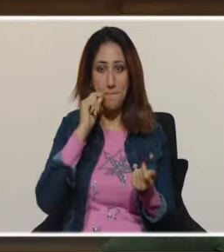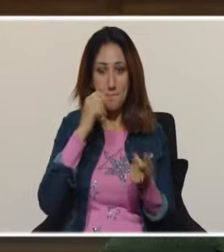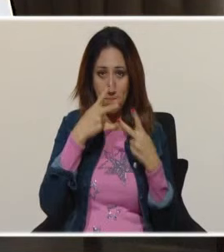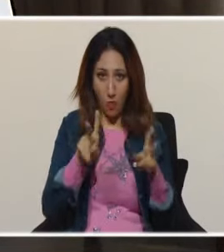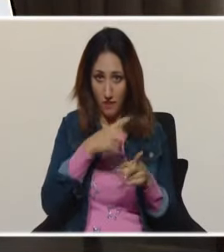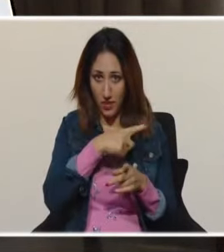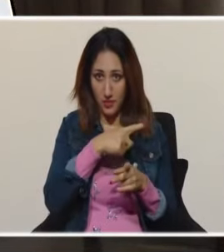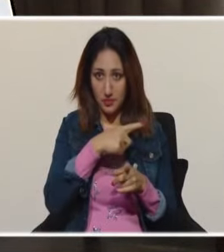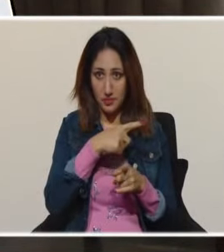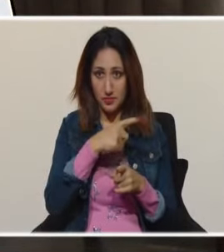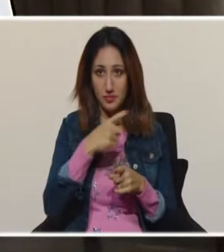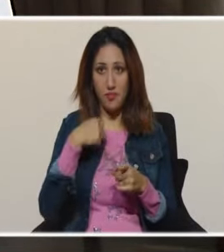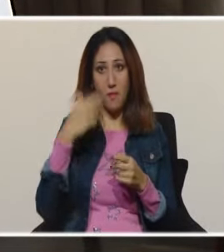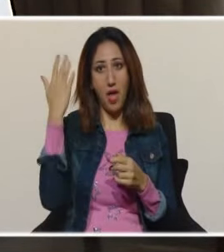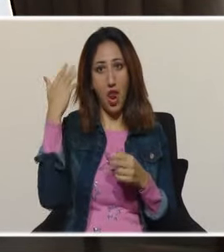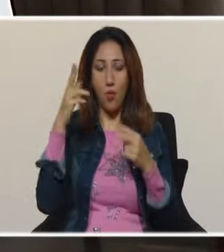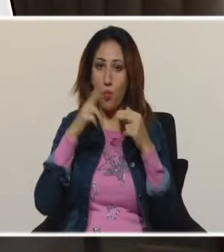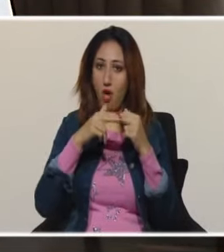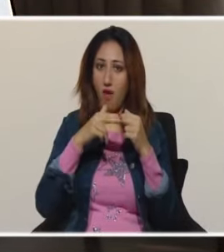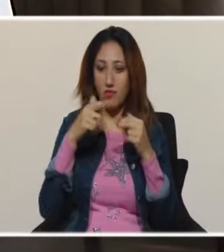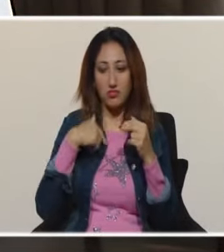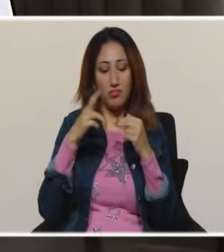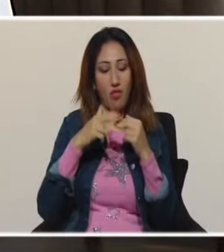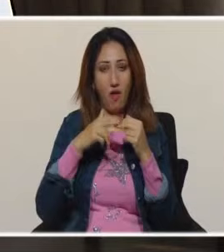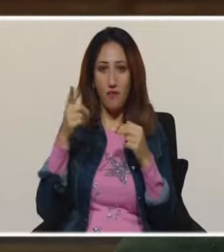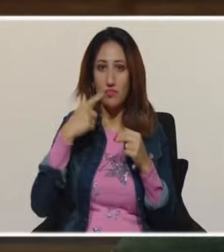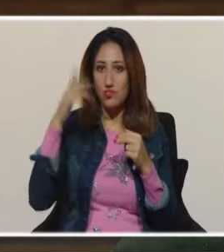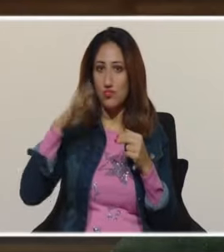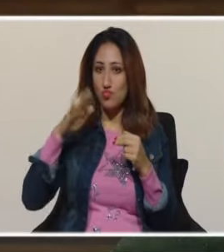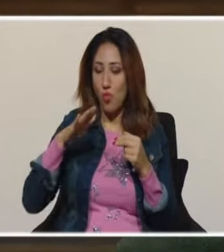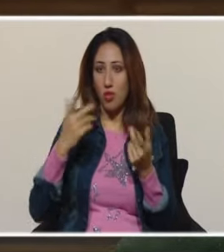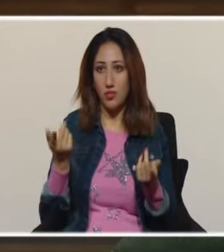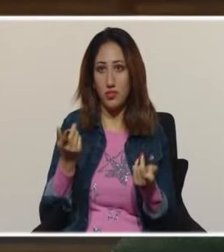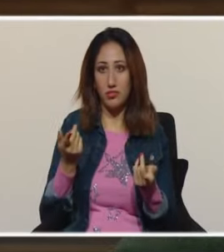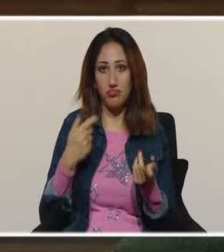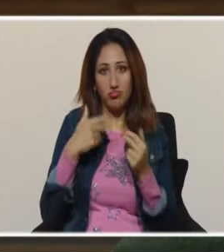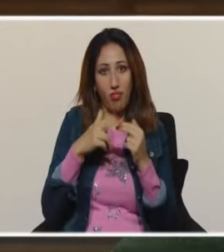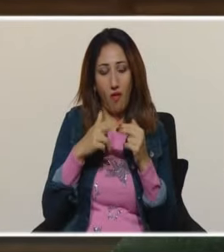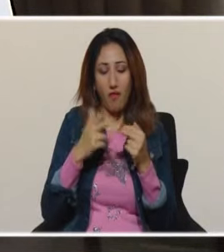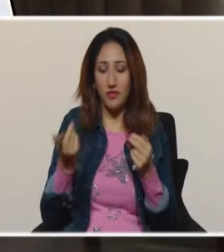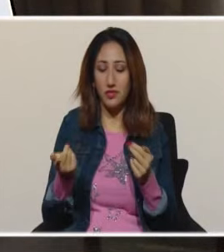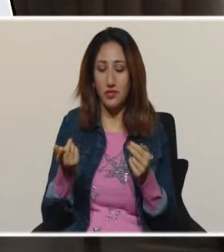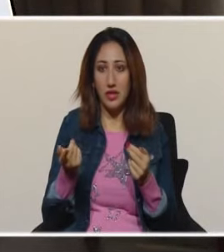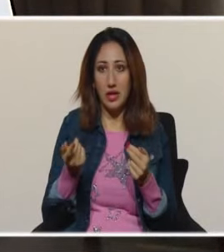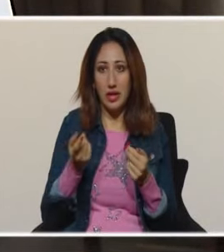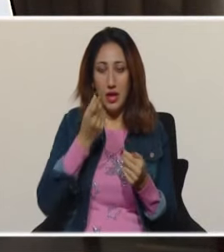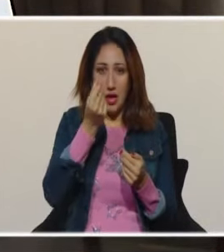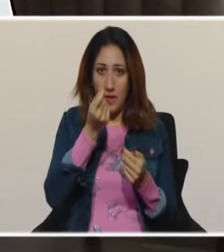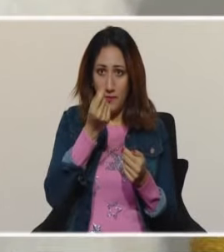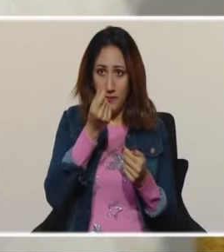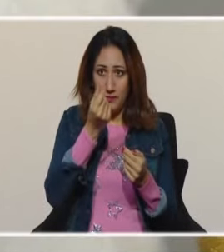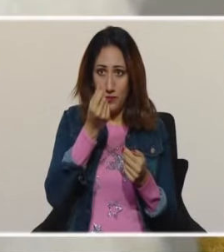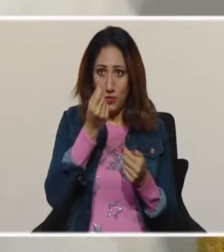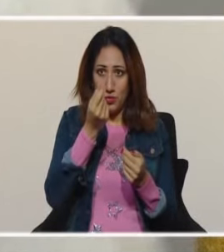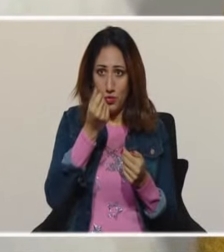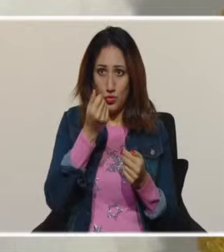موافق؟ انا كنت رافض وما زلت رافض. امال انت عملتي كده ليه؟ عشان اصرف